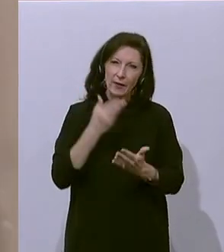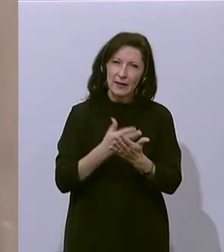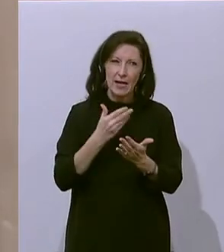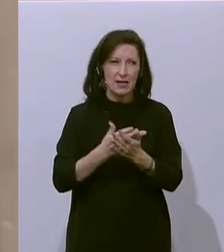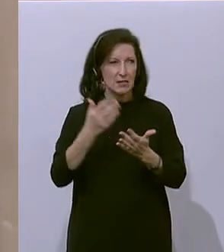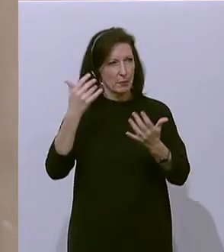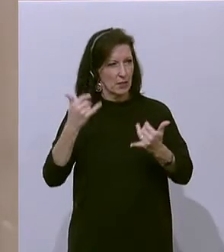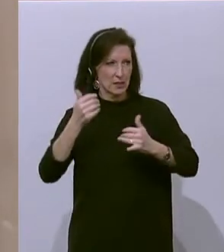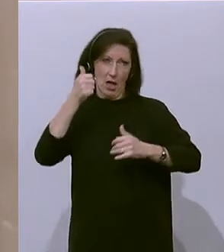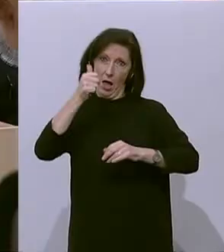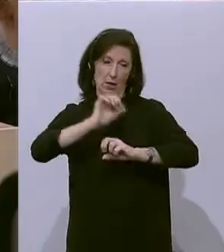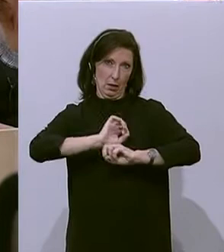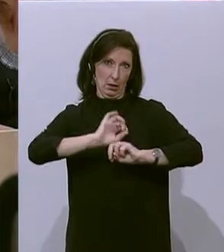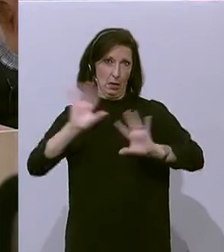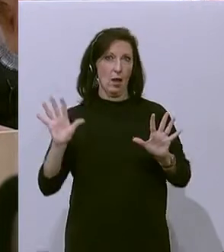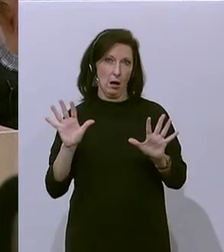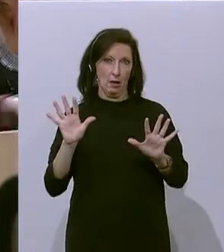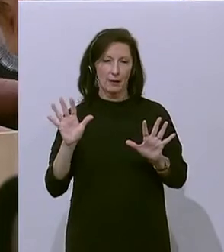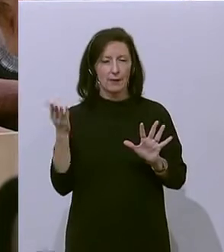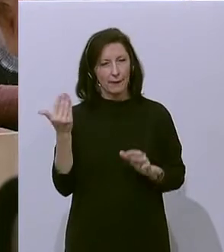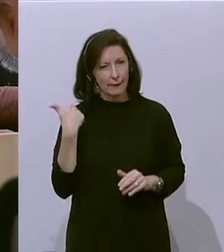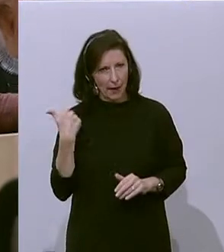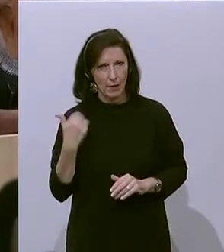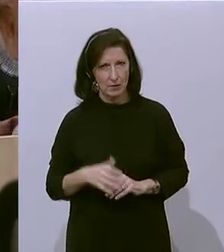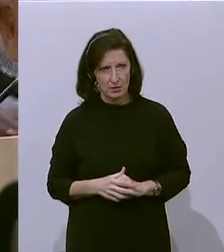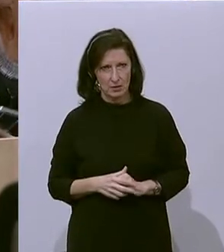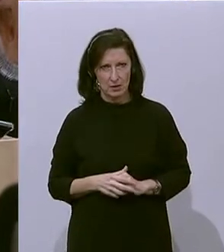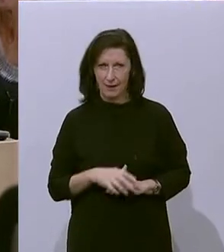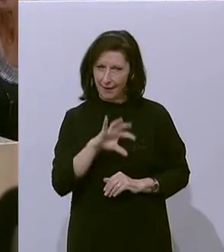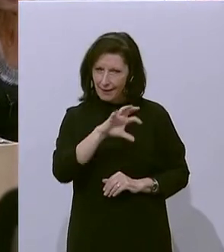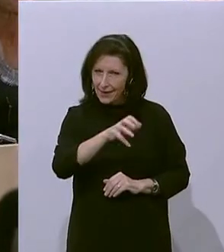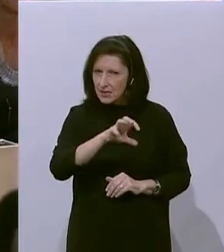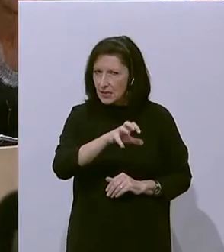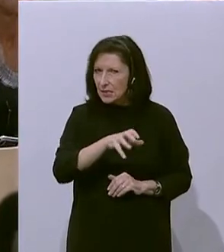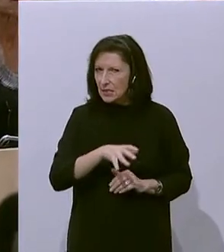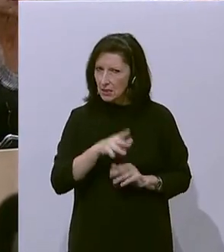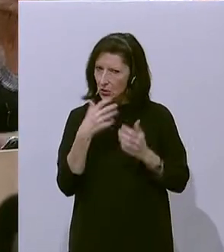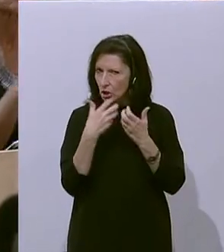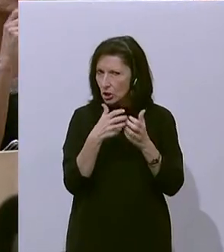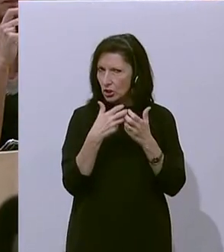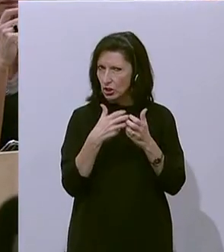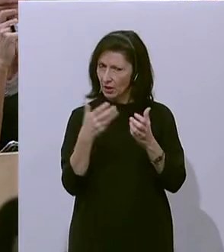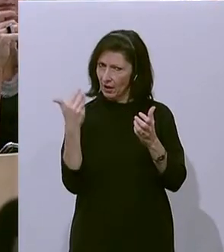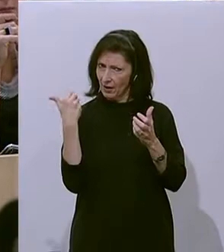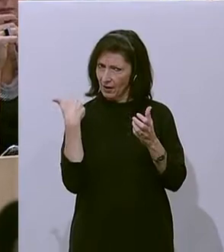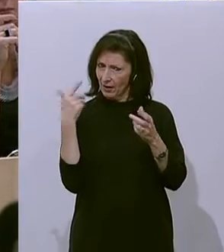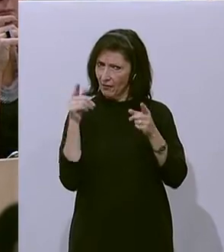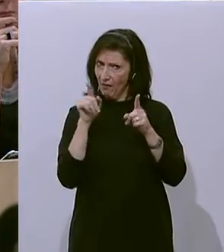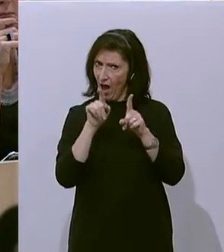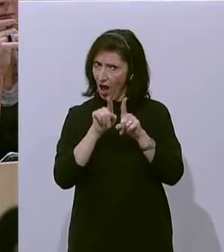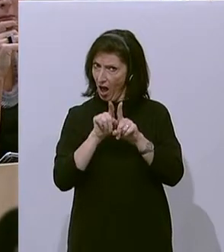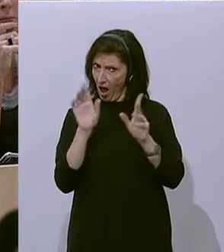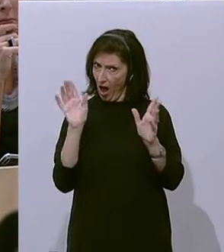als deutlich auf der Hand. Gab es im Zuge der Casinos-Causa auch eine so